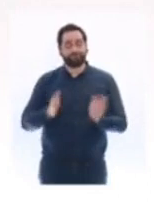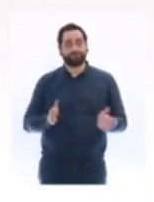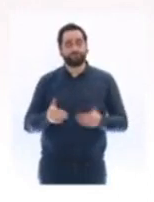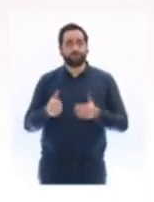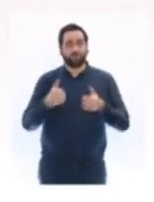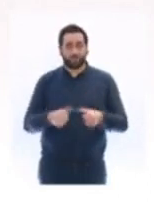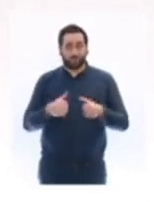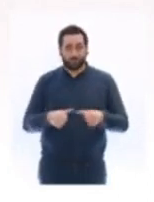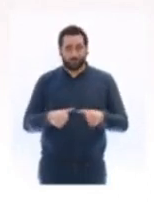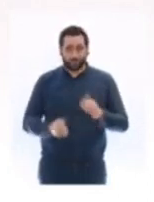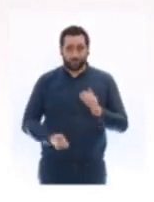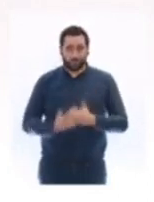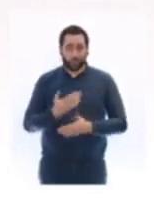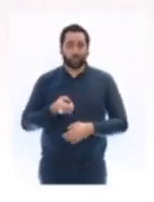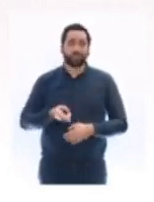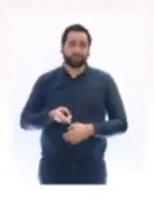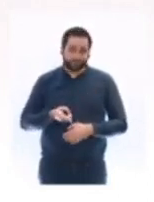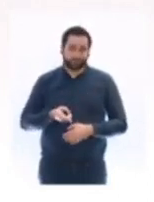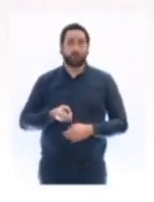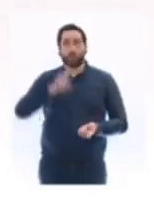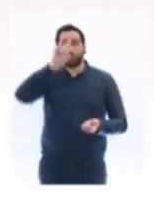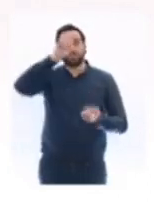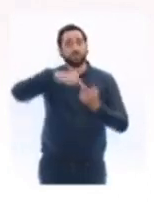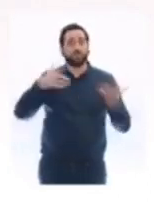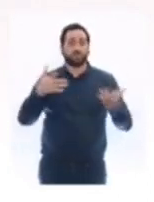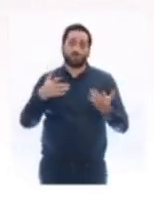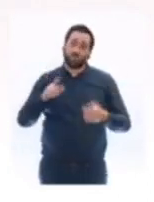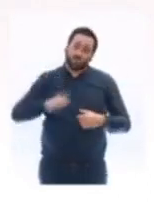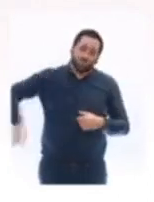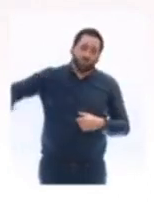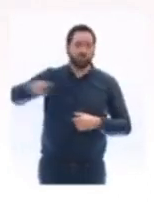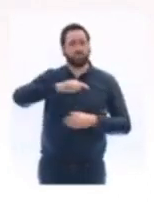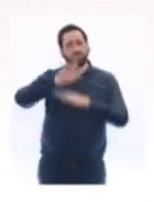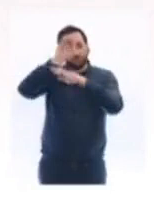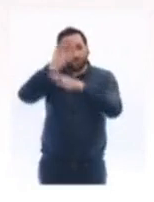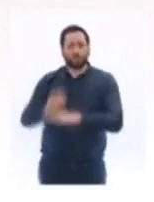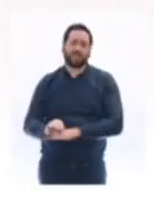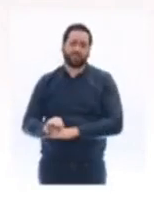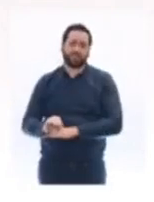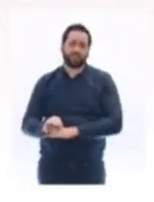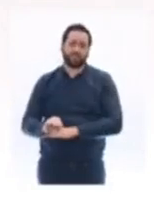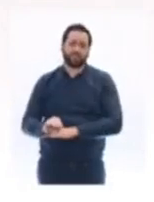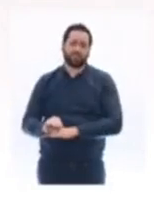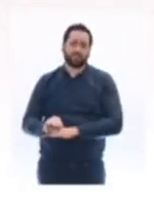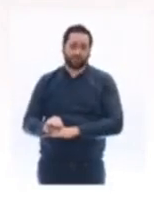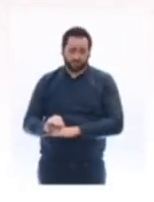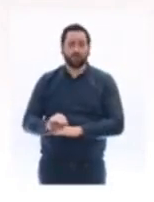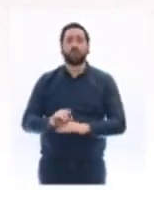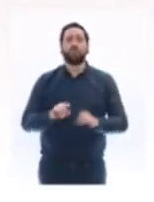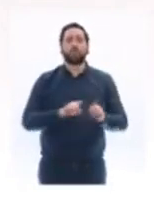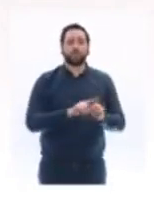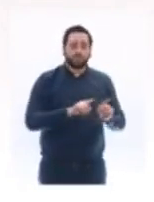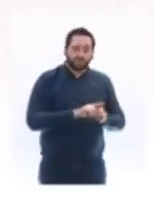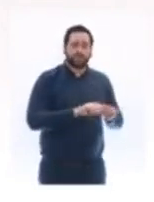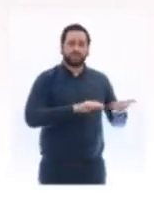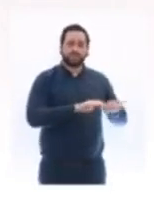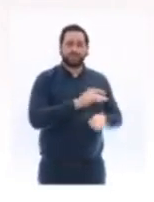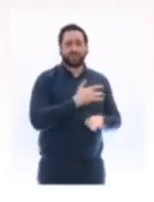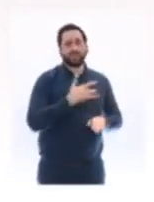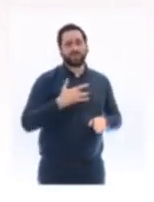mobilisation des professionnels de santé et d'organisation de nos établissements. Et je